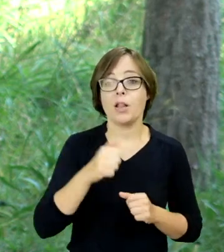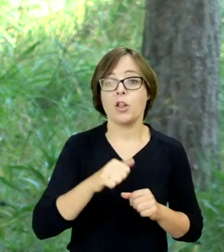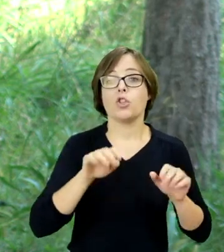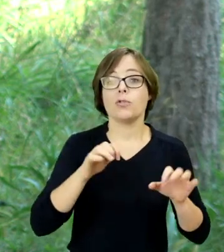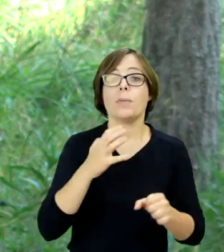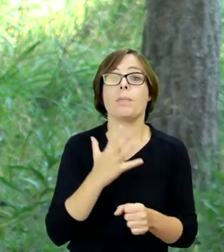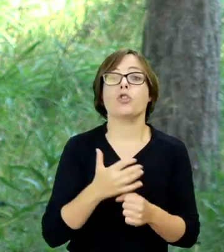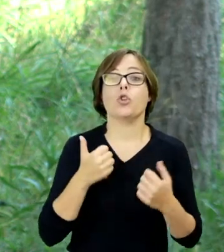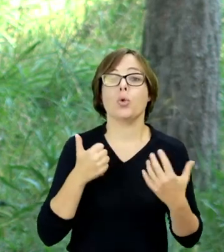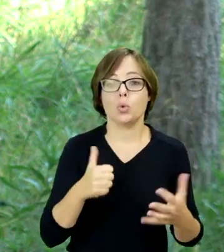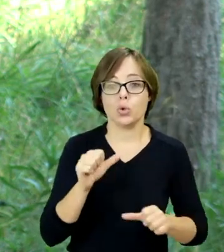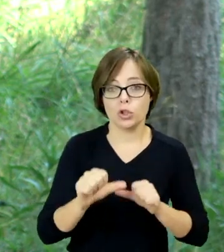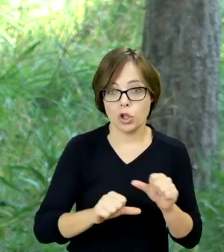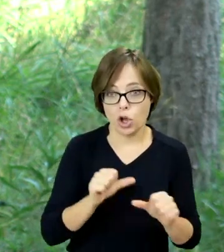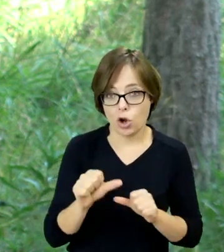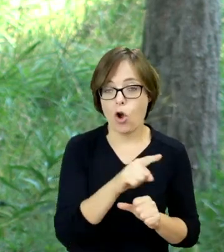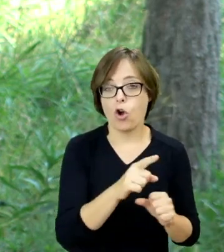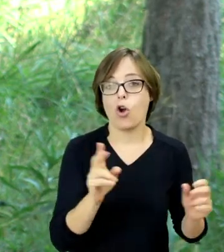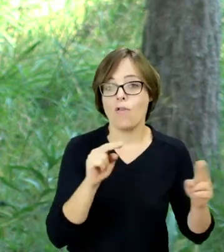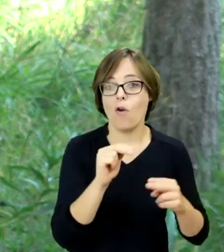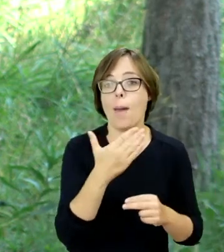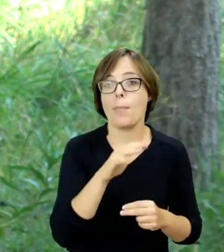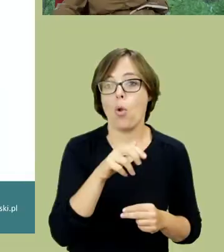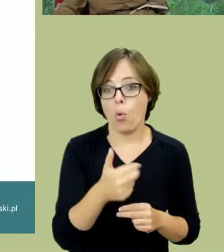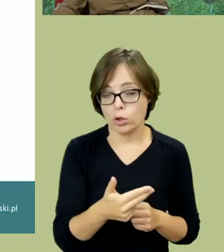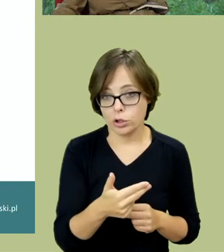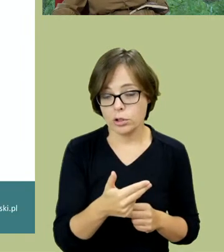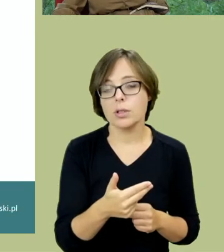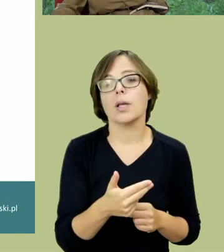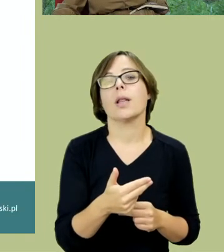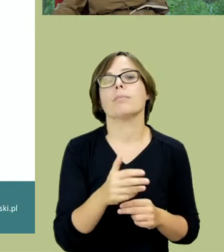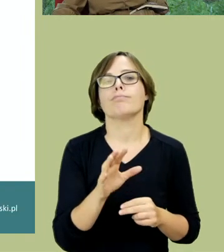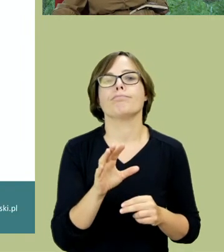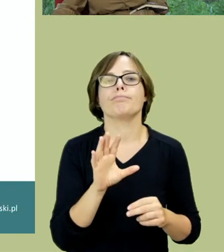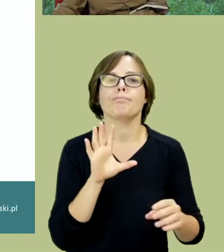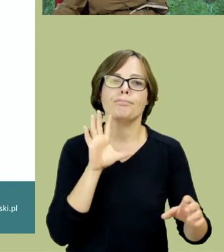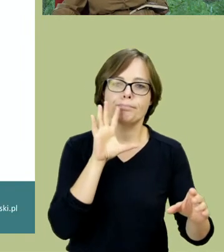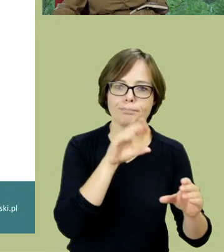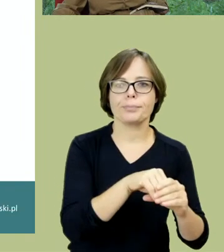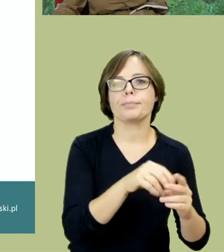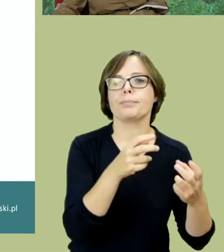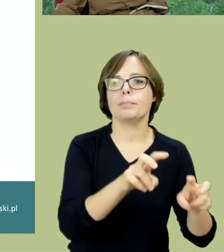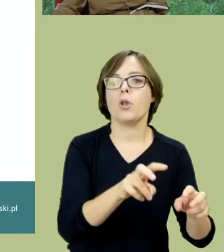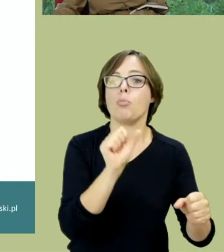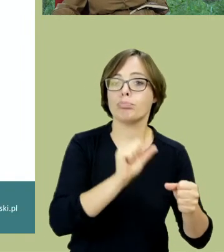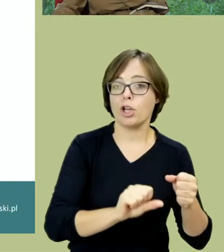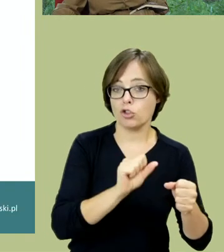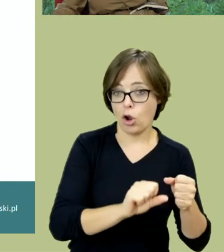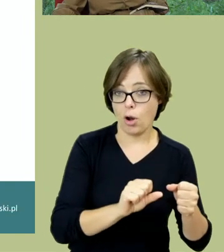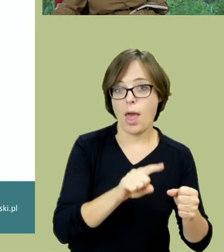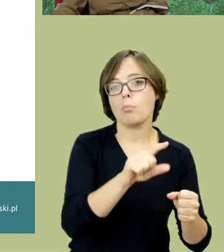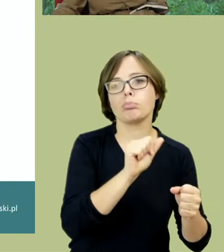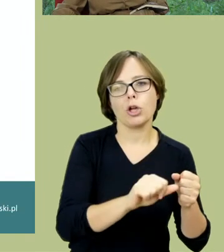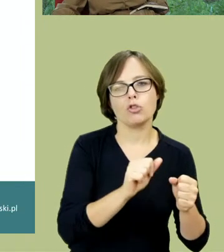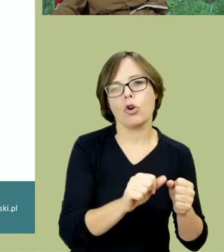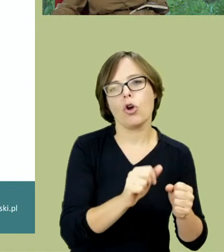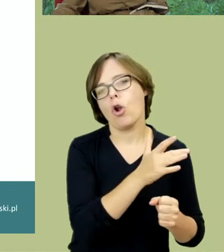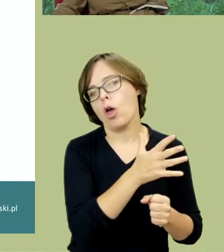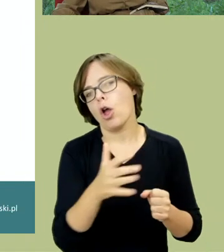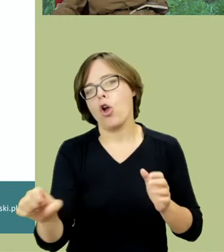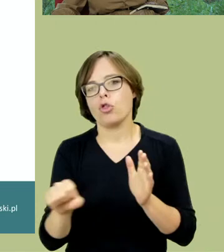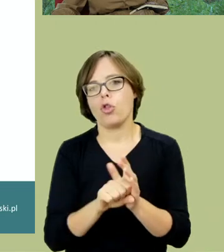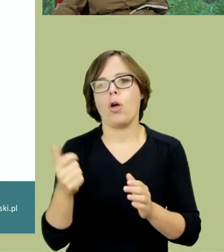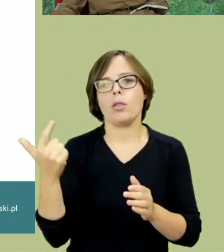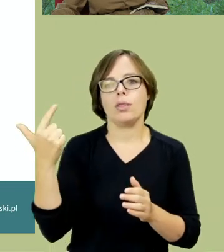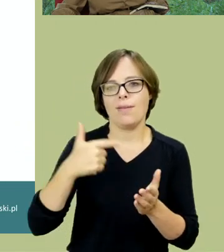1956 roku w dworku Milusin zostało ulokowane przedszkole i funkcjonowało ono do 2000